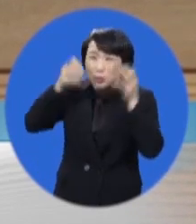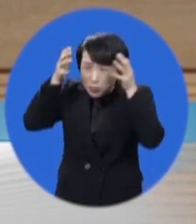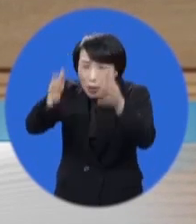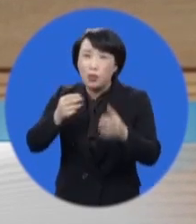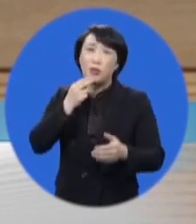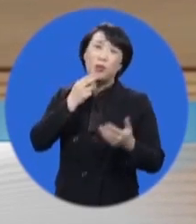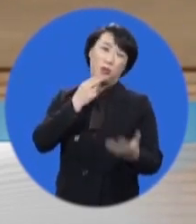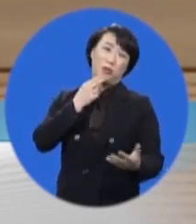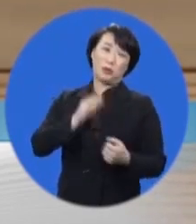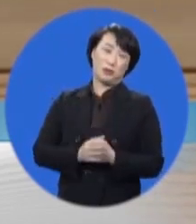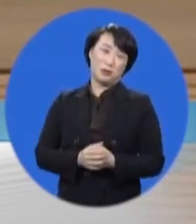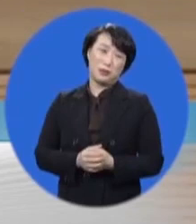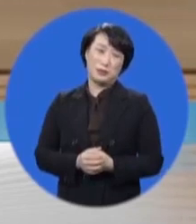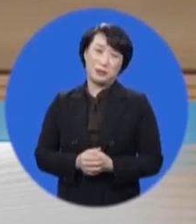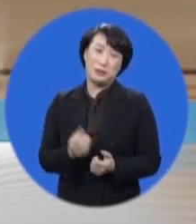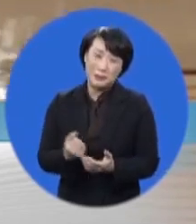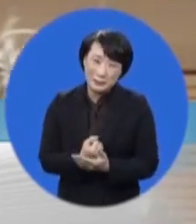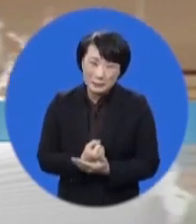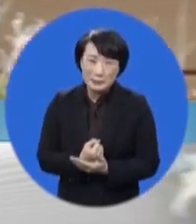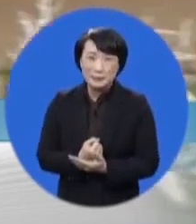않는가. 응? 주목하지 않는가.